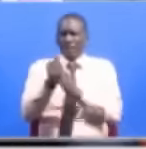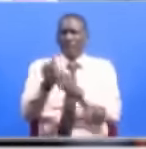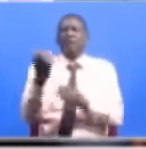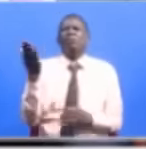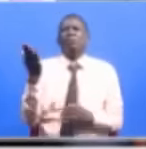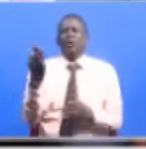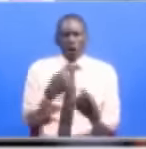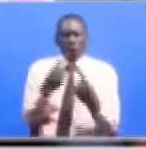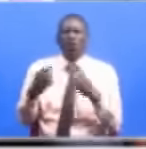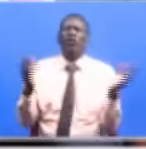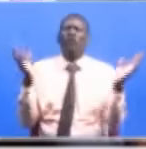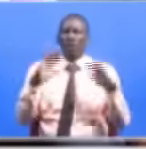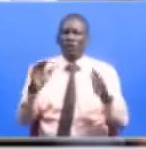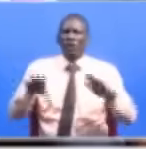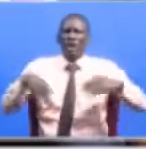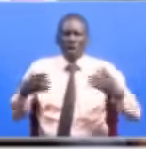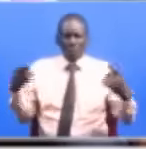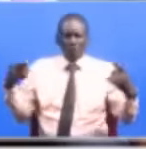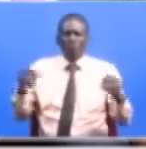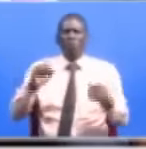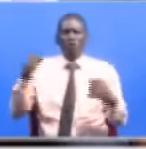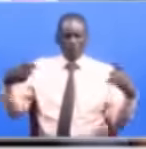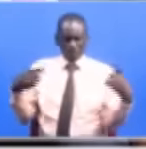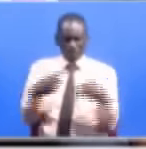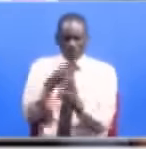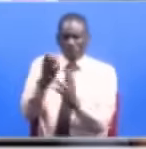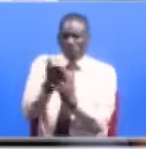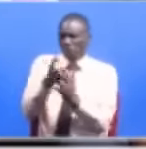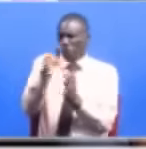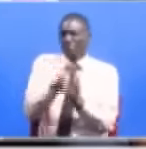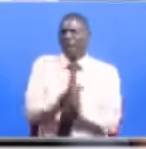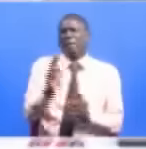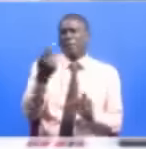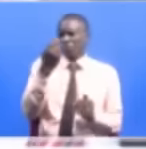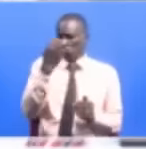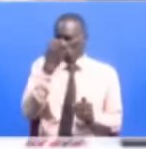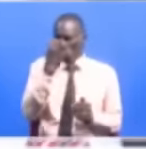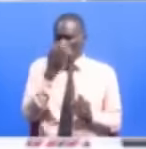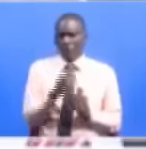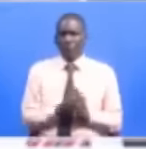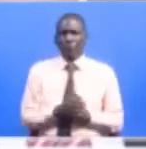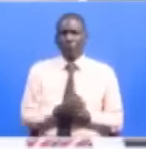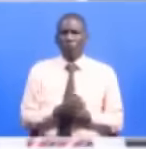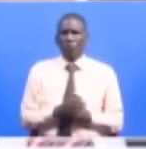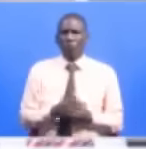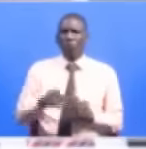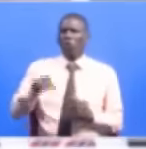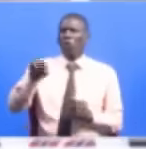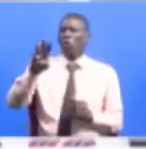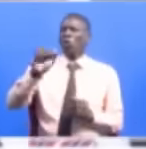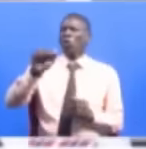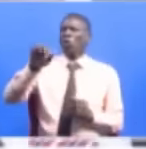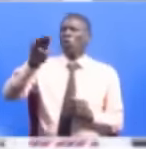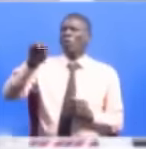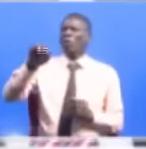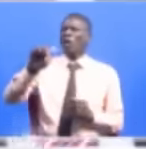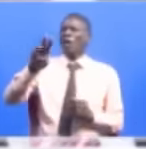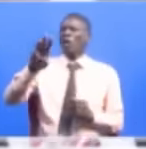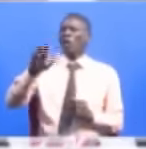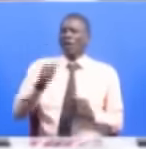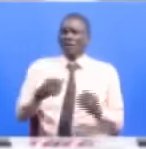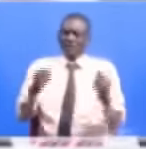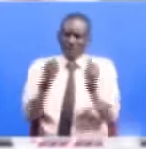chake kuhusu tofauti za kisiasa kati yake na Rais William Ruto. Wamalwa ambaye miaka 10 iliyopita alikuwa kwenye